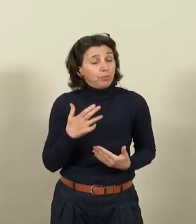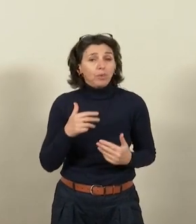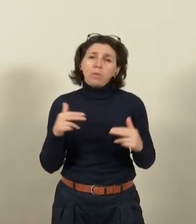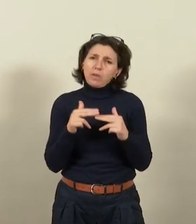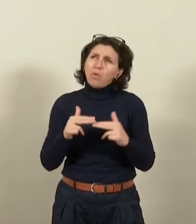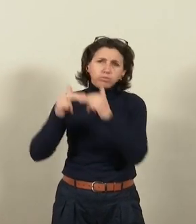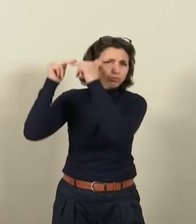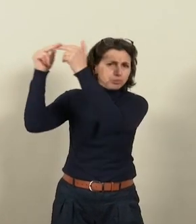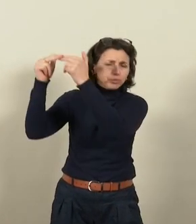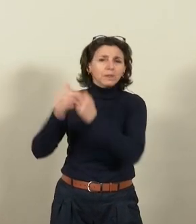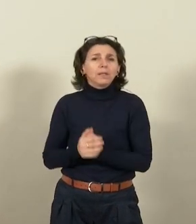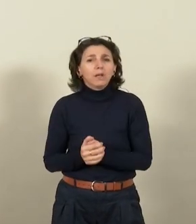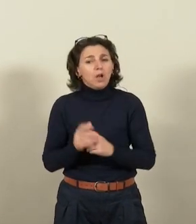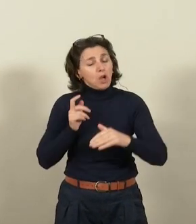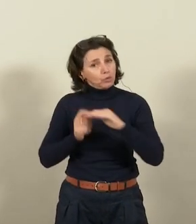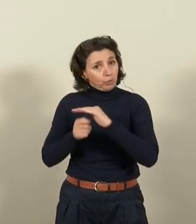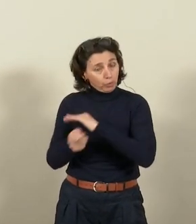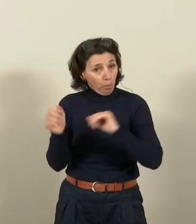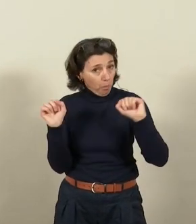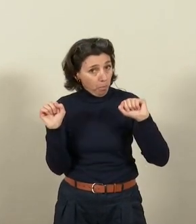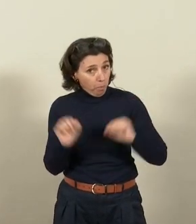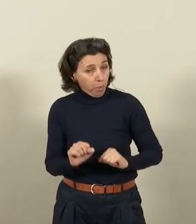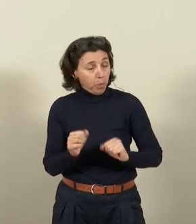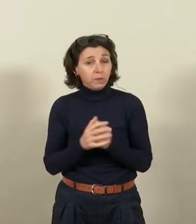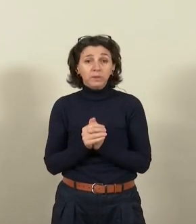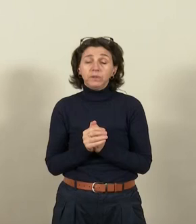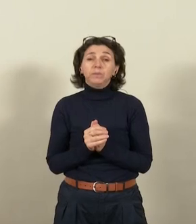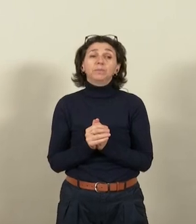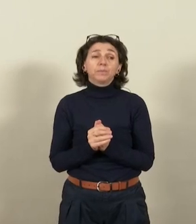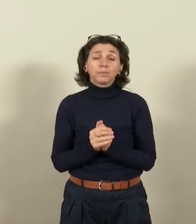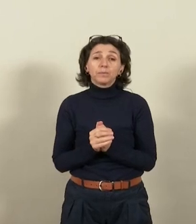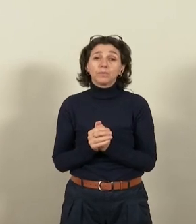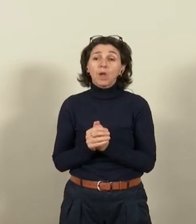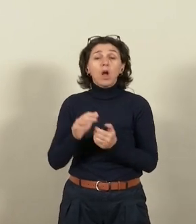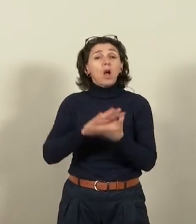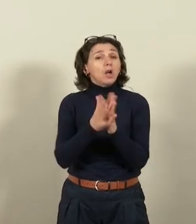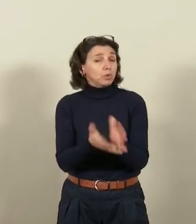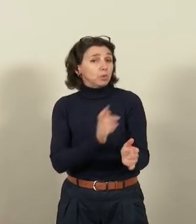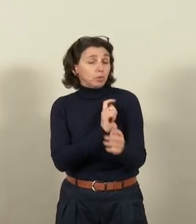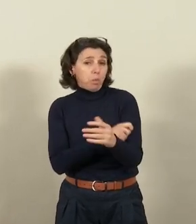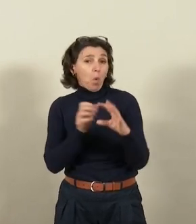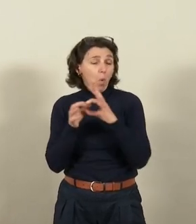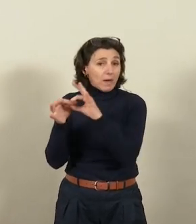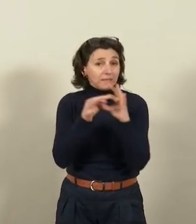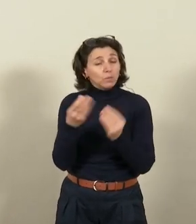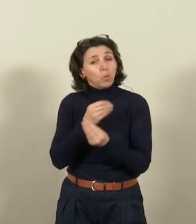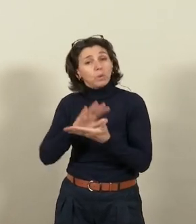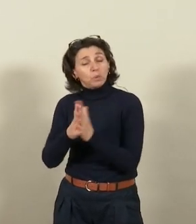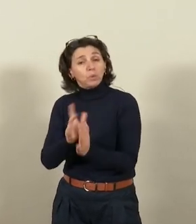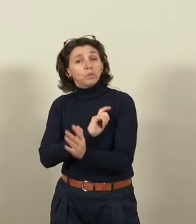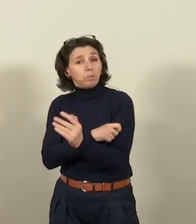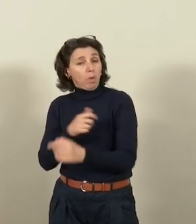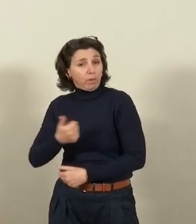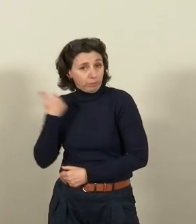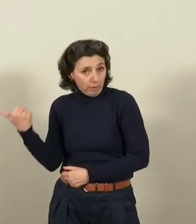amateur des subventions pourront être attribuées aux associations sportives de sport collectifs ou individuels qui ont